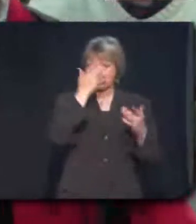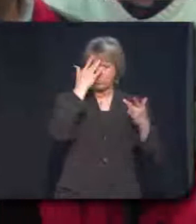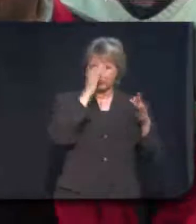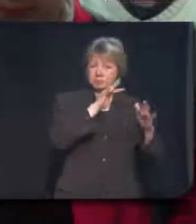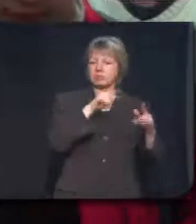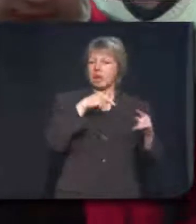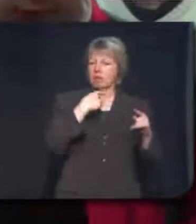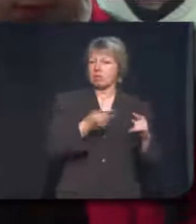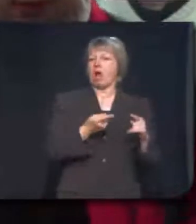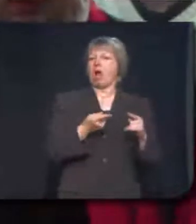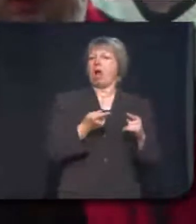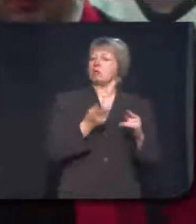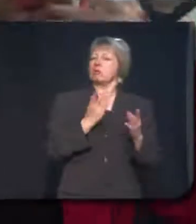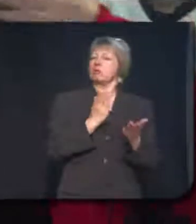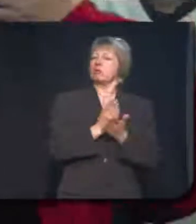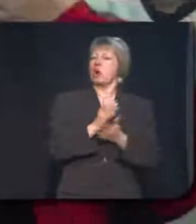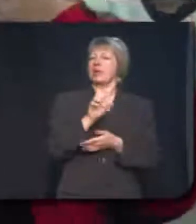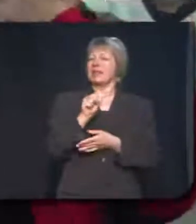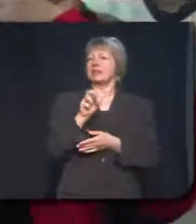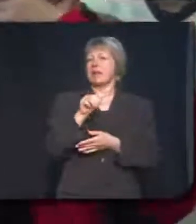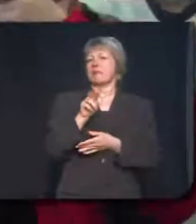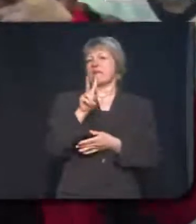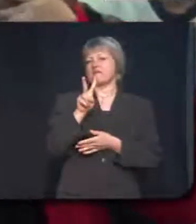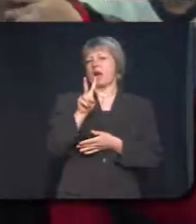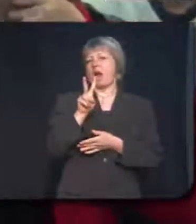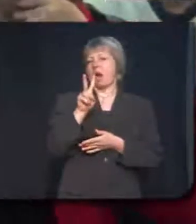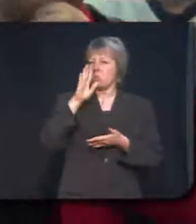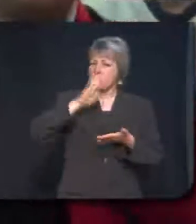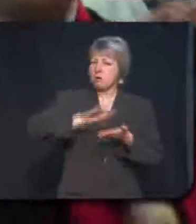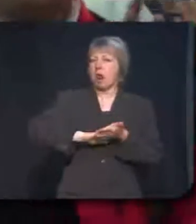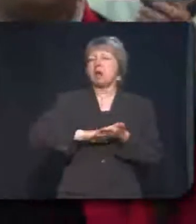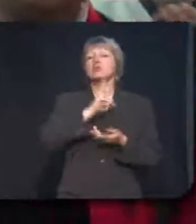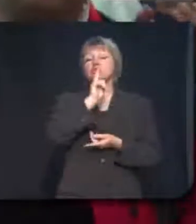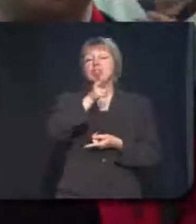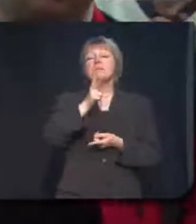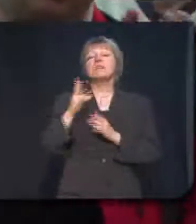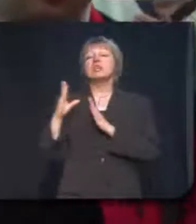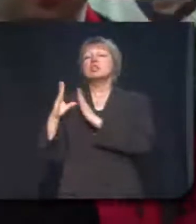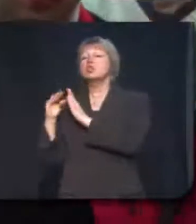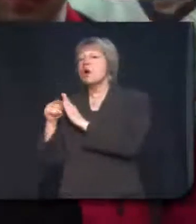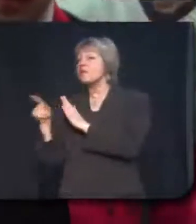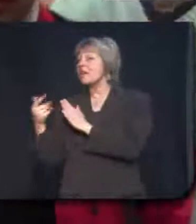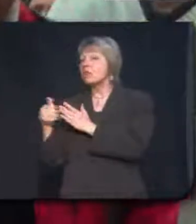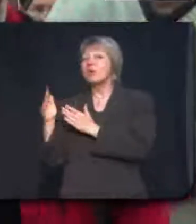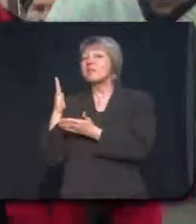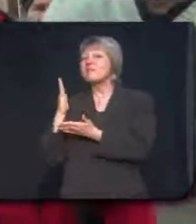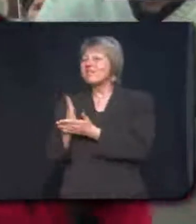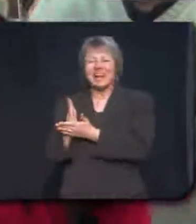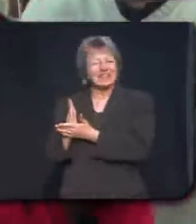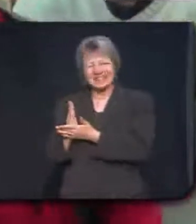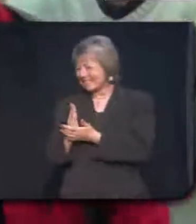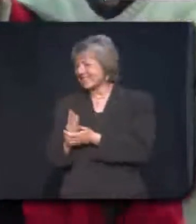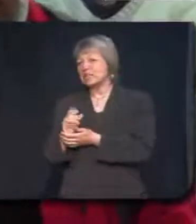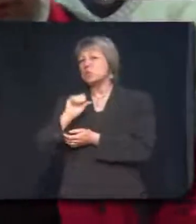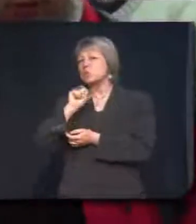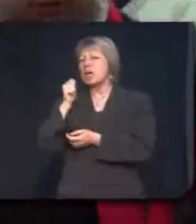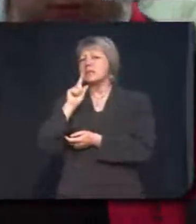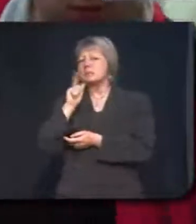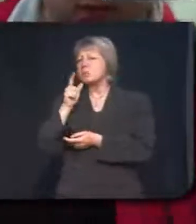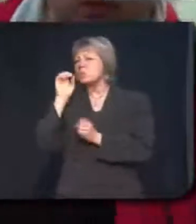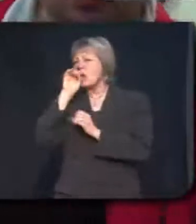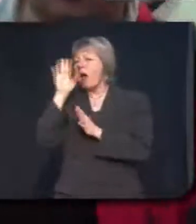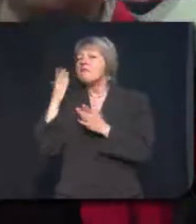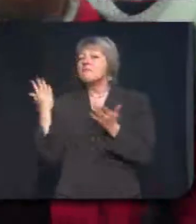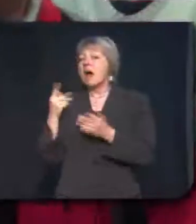funktionierende SMV sobald die Software geschrieben ist ja die Software haben wir noch nicht wir können die Software erst entwickeln wenn wir wissen was wir